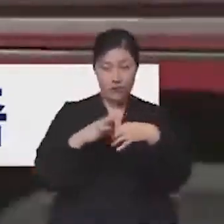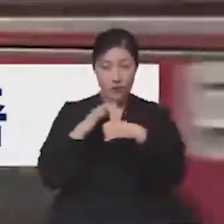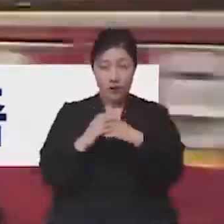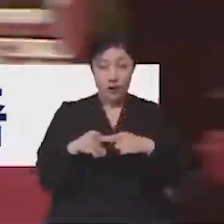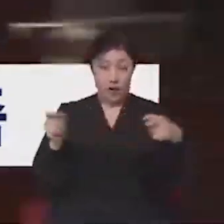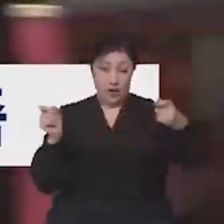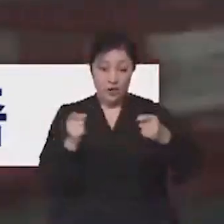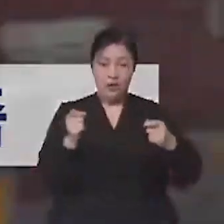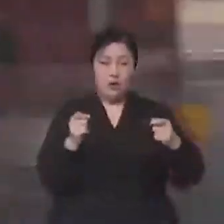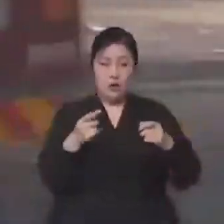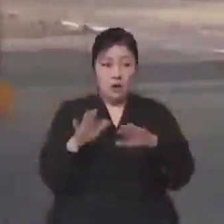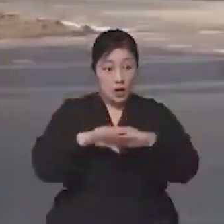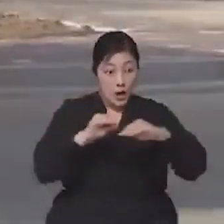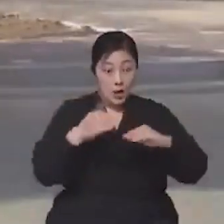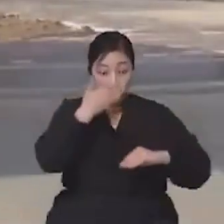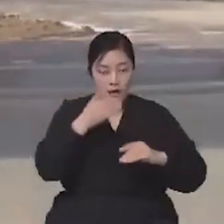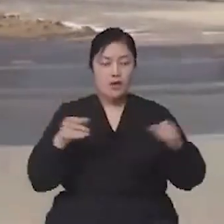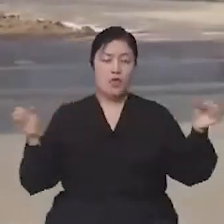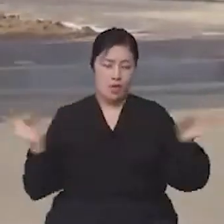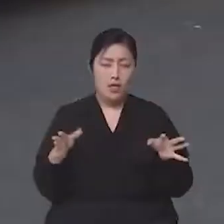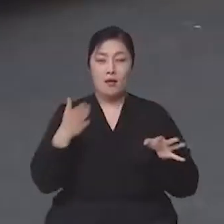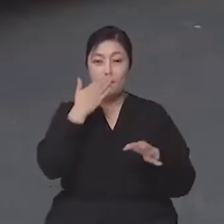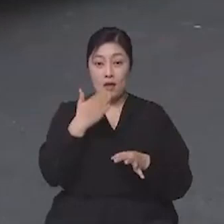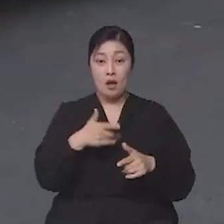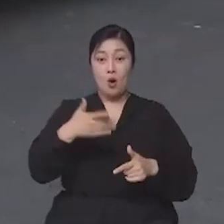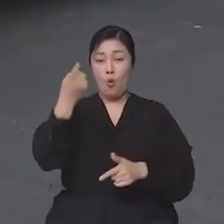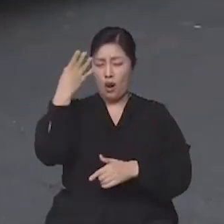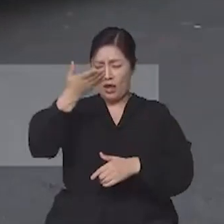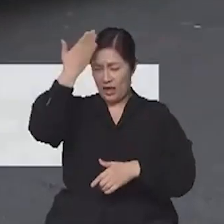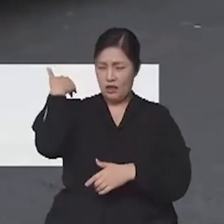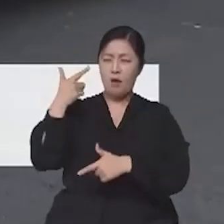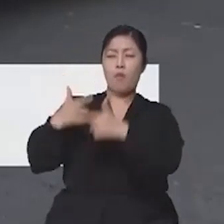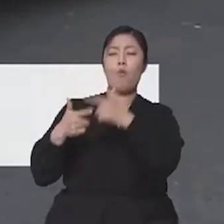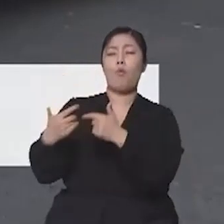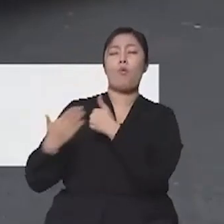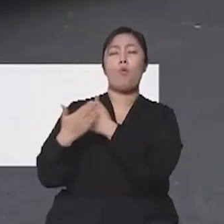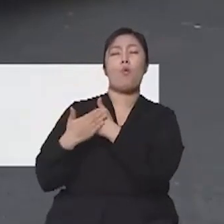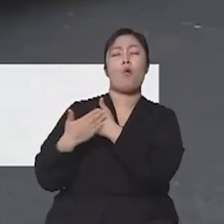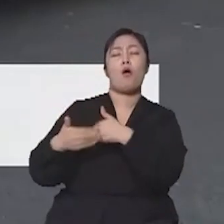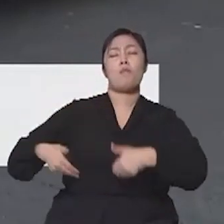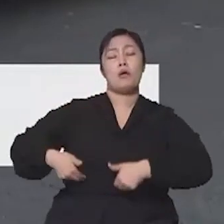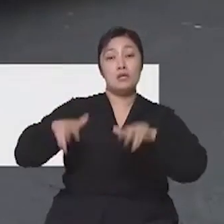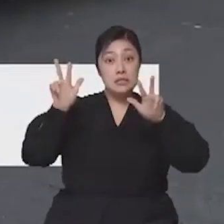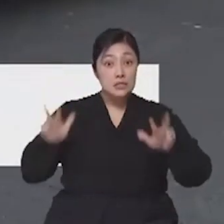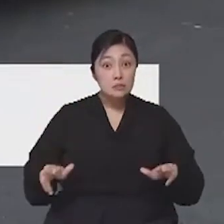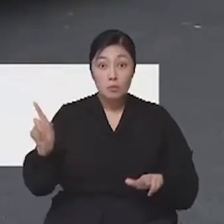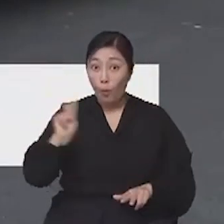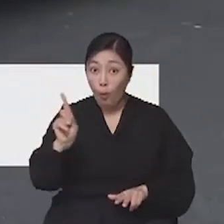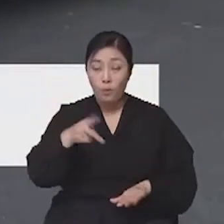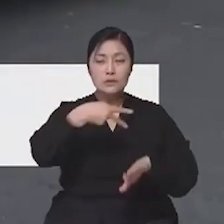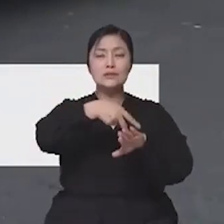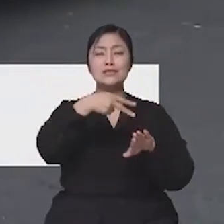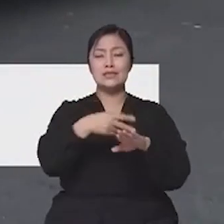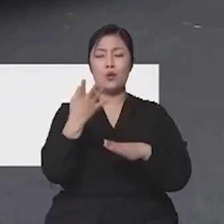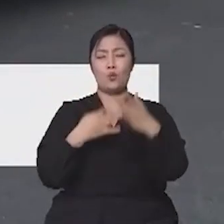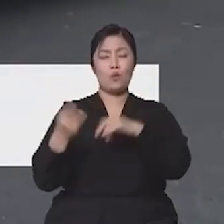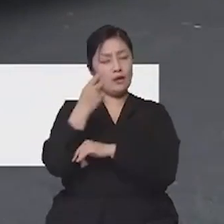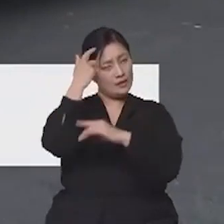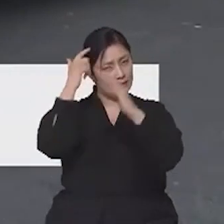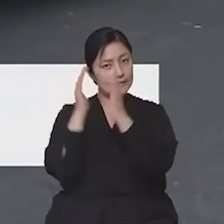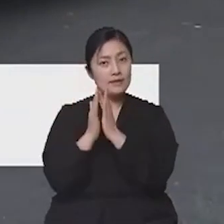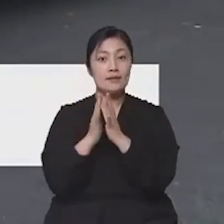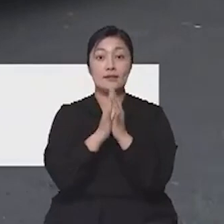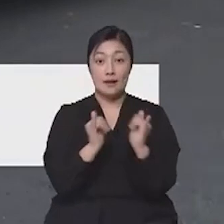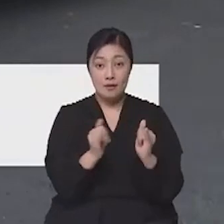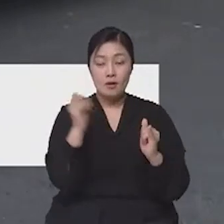크게 단축될 것으로 보입니다. 목포소방서의 지원을 기다려야 했습니다. 하지만 지금은 신안소방서 자체